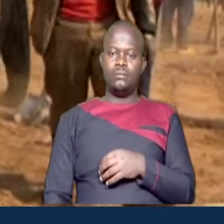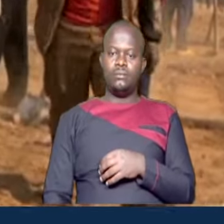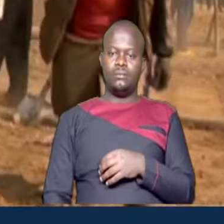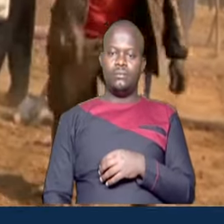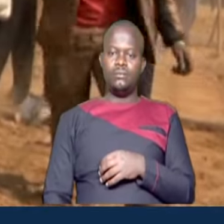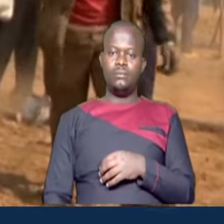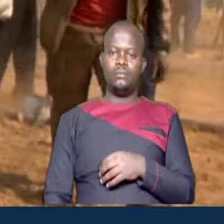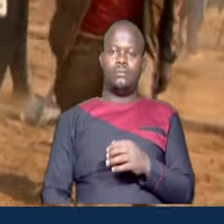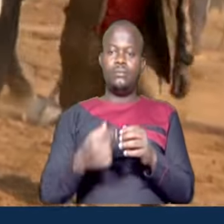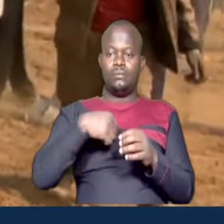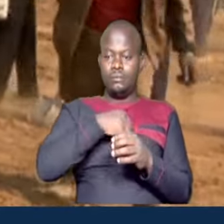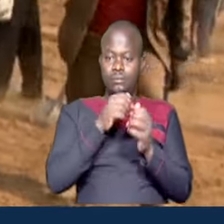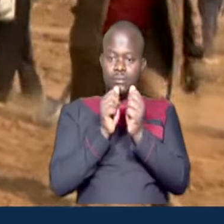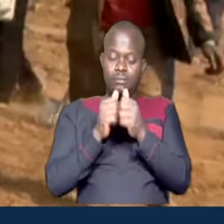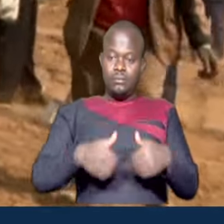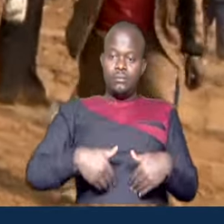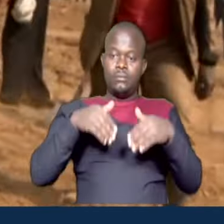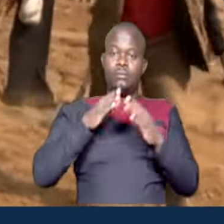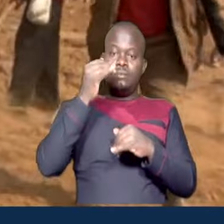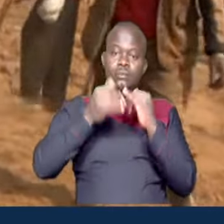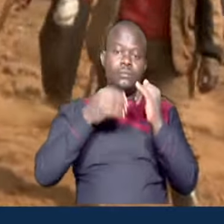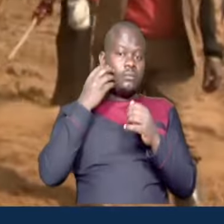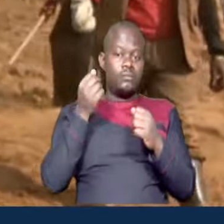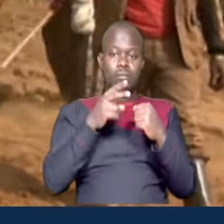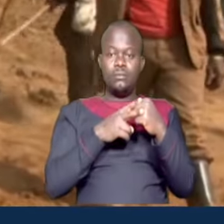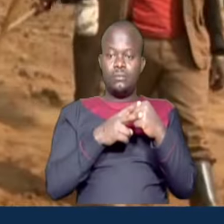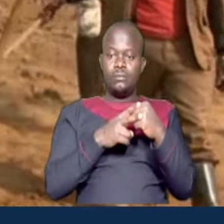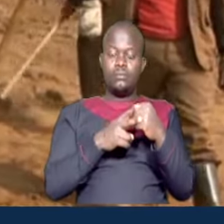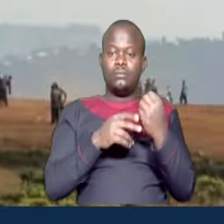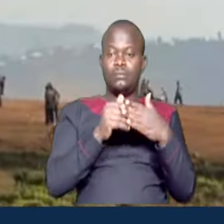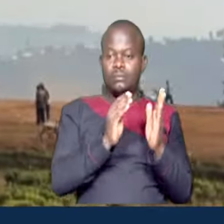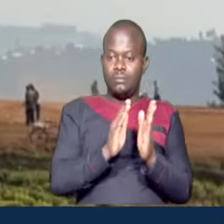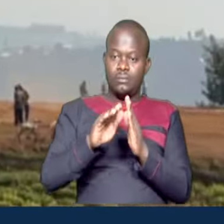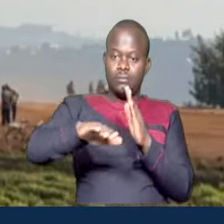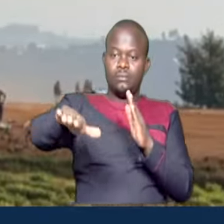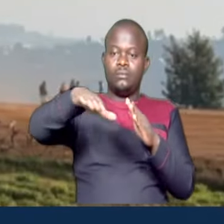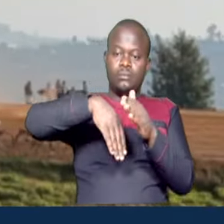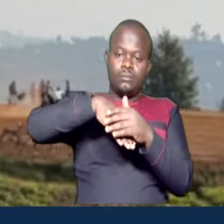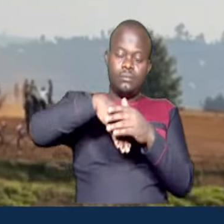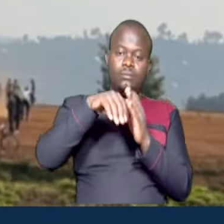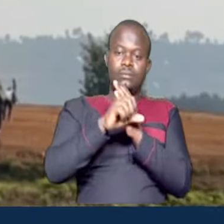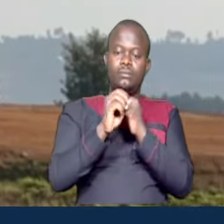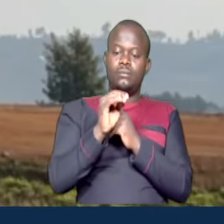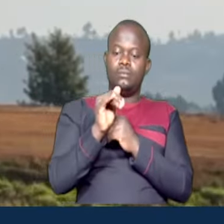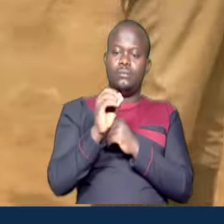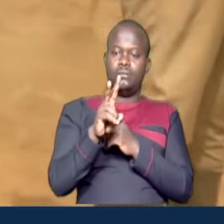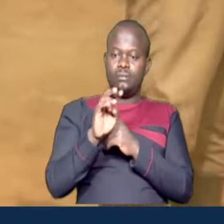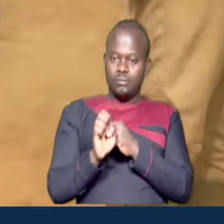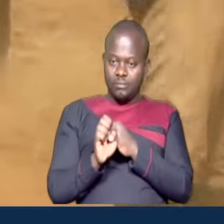ndi kumwe n'urubyiruko mu muganda usoza ukwezi kwa Nyakanga turasize ikibuga cy'umupira w'amaguru mu murenge wa Miyove mu karere ka